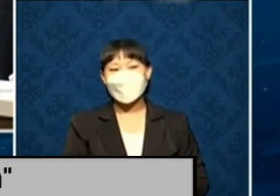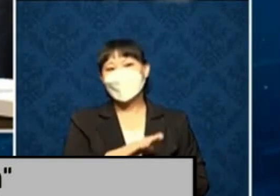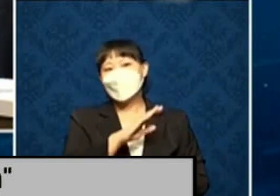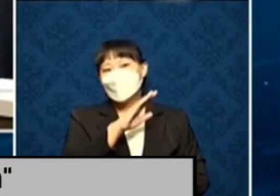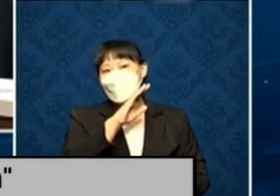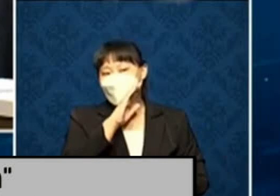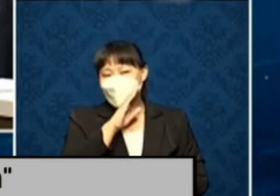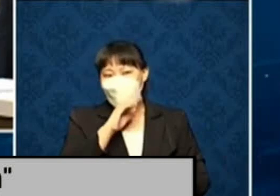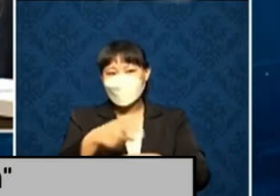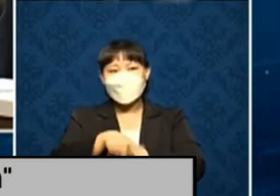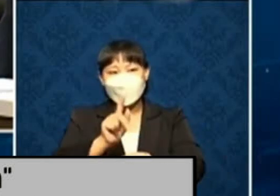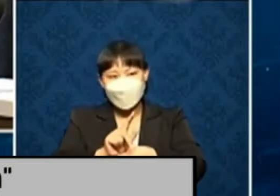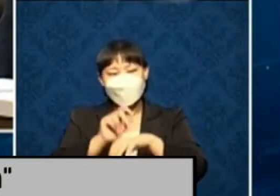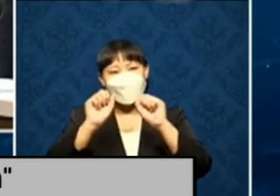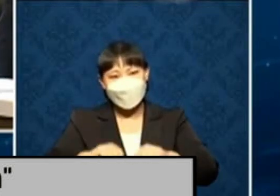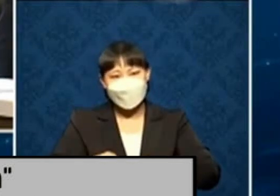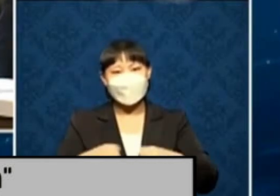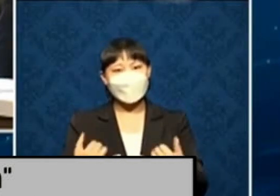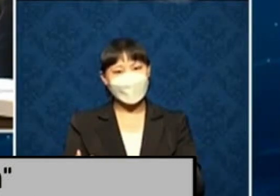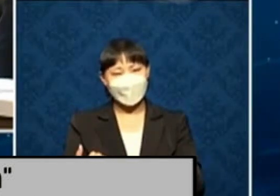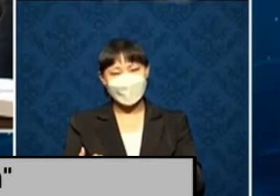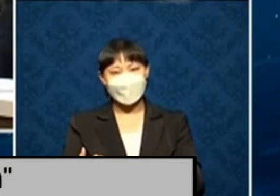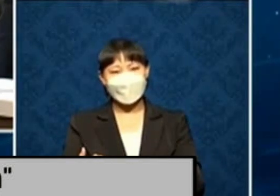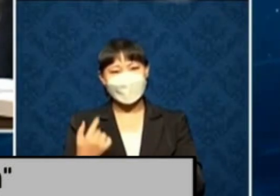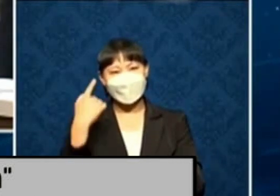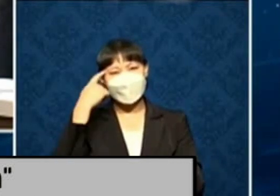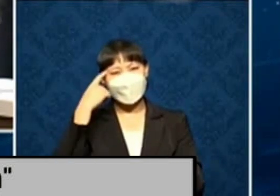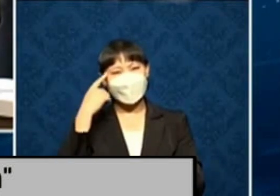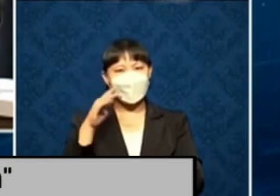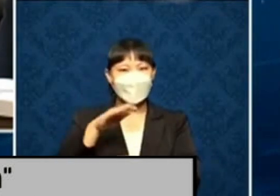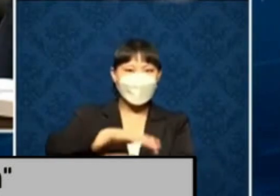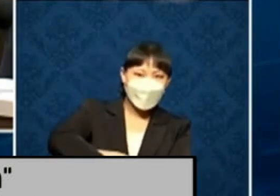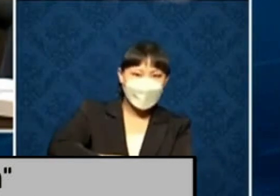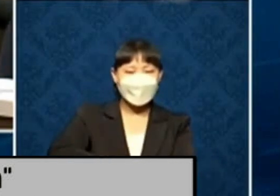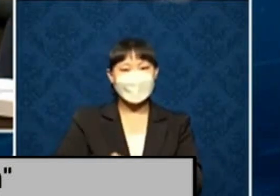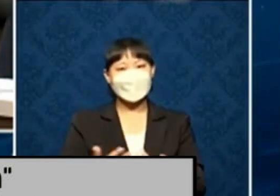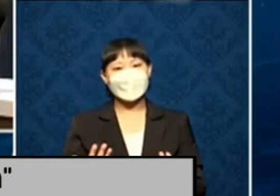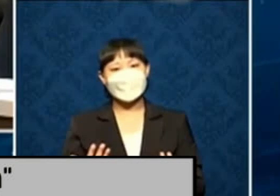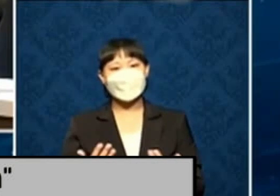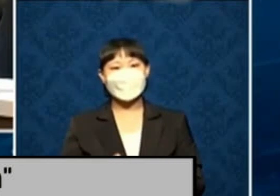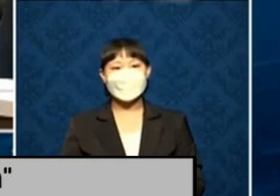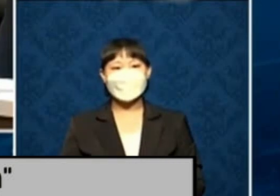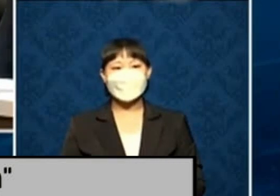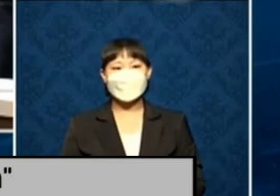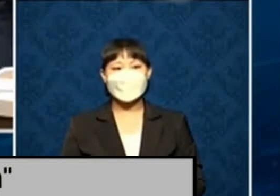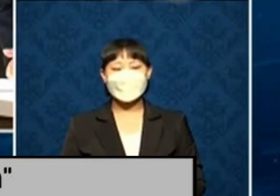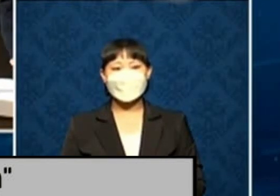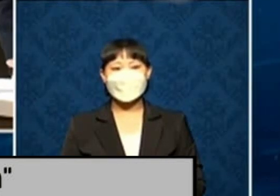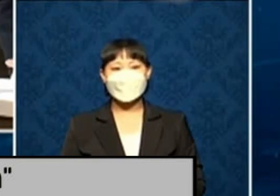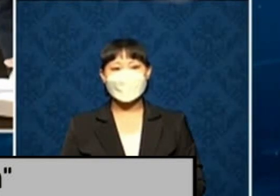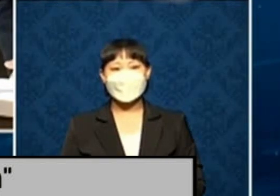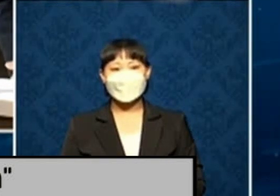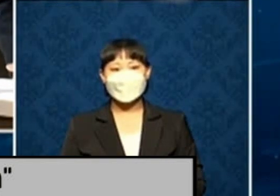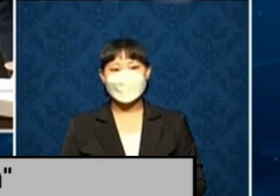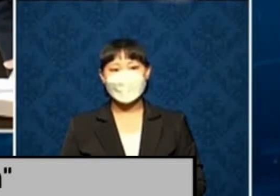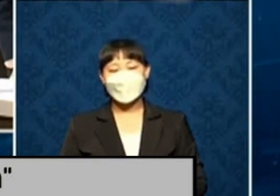มเกรงว่าในการพิจารณาของเราวันนี้ที่เหลือกลายเป็นว่าทุก